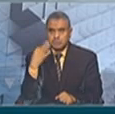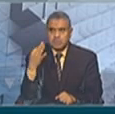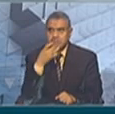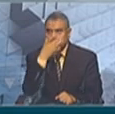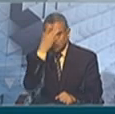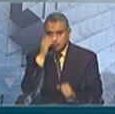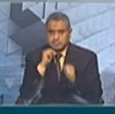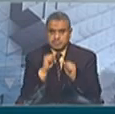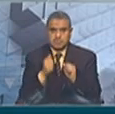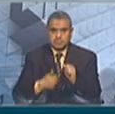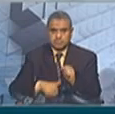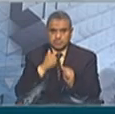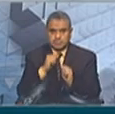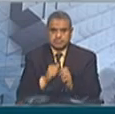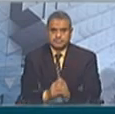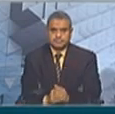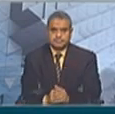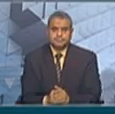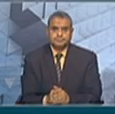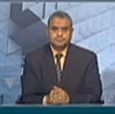93,531 حالة.